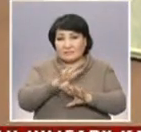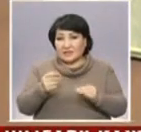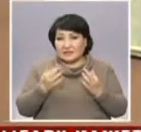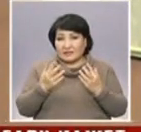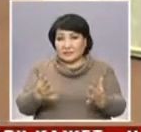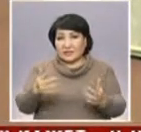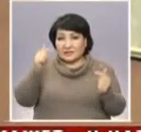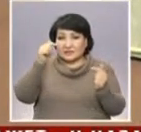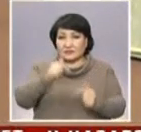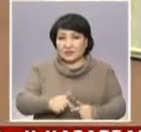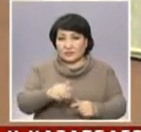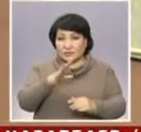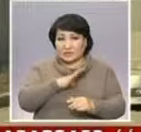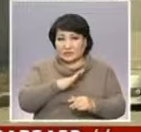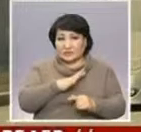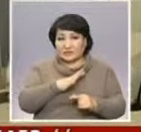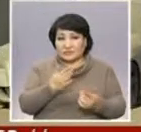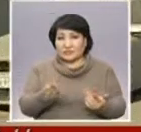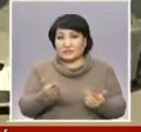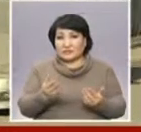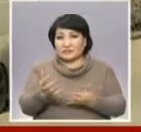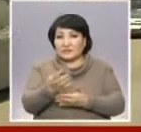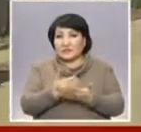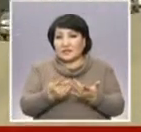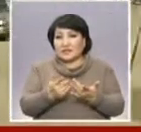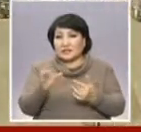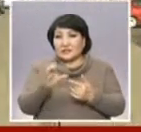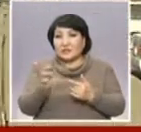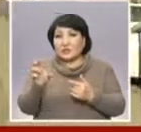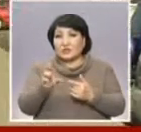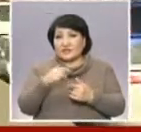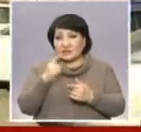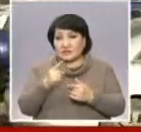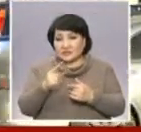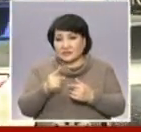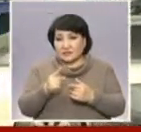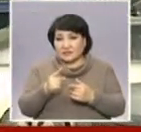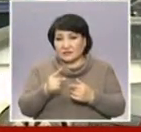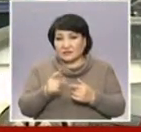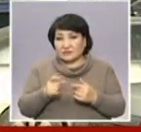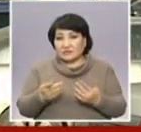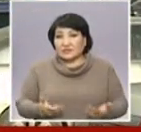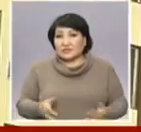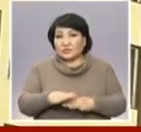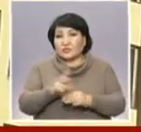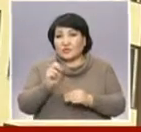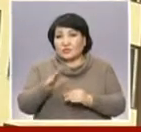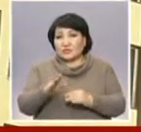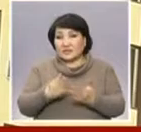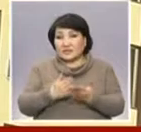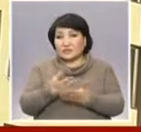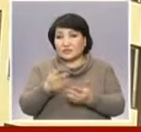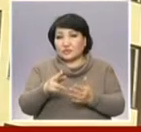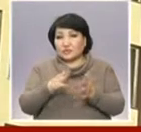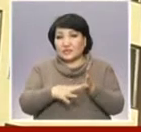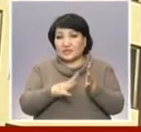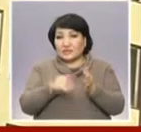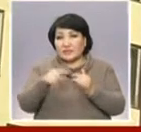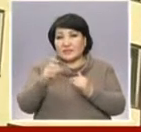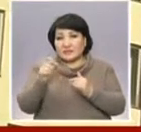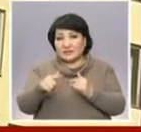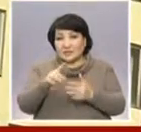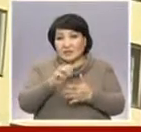пик төрағасын орнынан ала алмай отырмыз, дейді. Ал Серікбай Досовтың айтуынша, жұрт коммуналдық қызмет үшін 98 миллион теңге қарыз. Мемлекет алдындағы